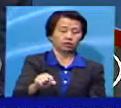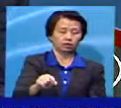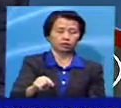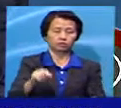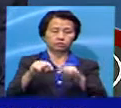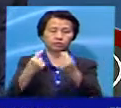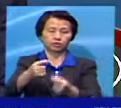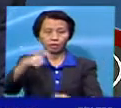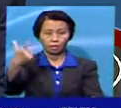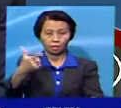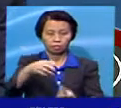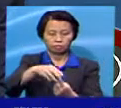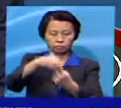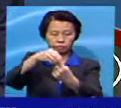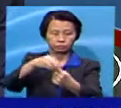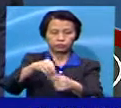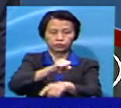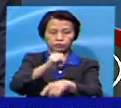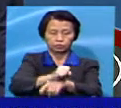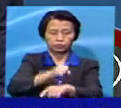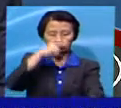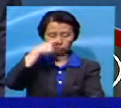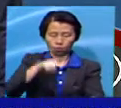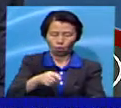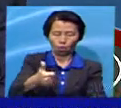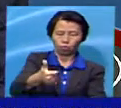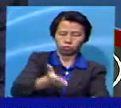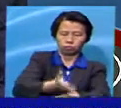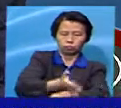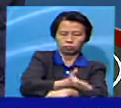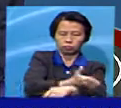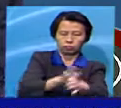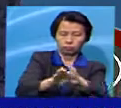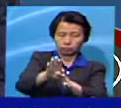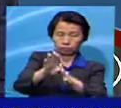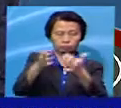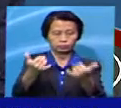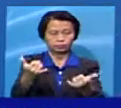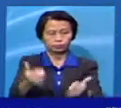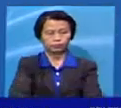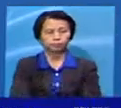keupayaan pasukan lain, terutama Thailand dan Singapura yang semakin menunjukkan peningkatan prestasi.